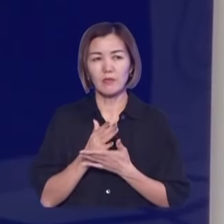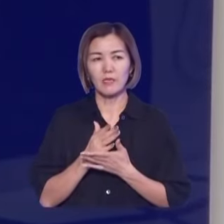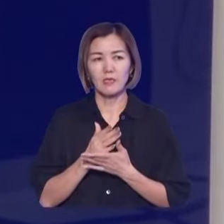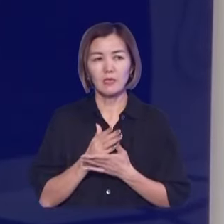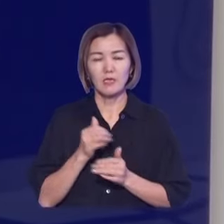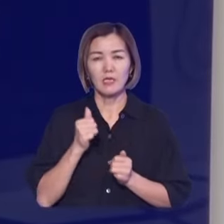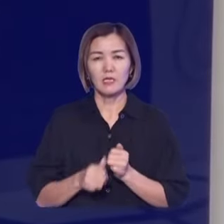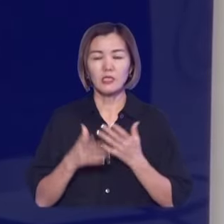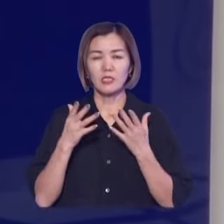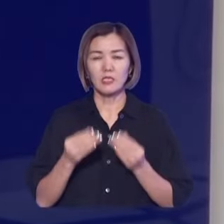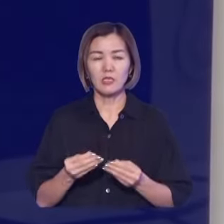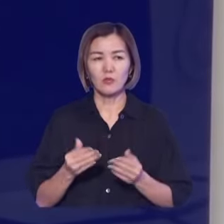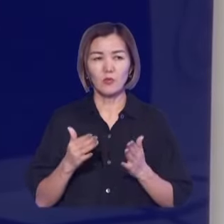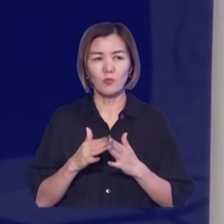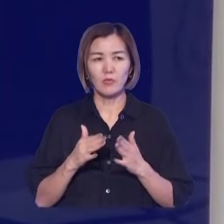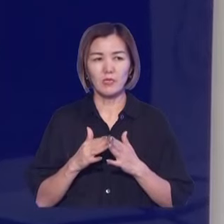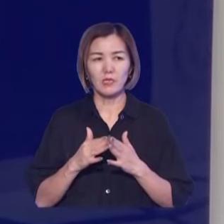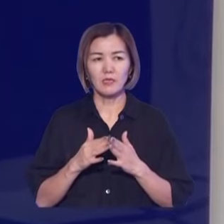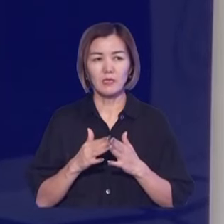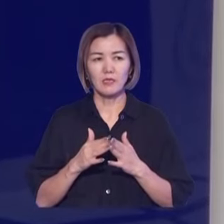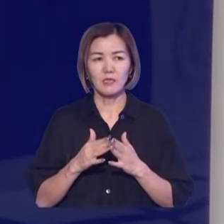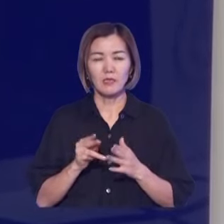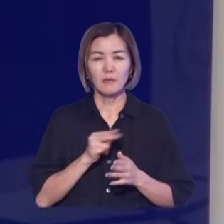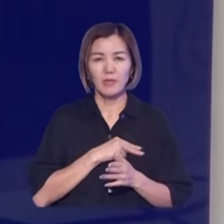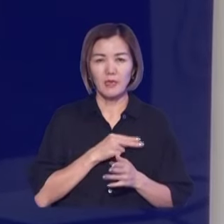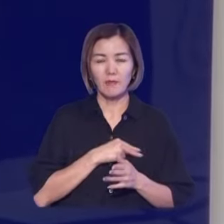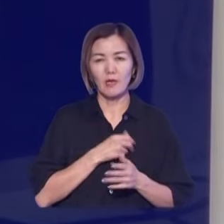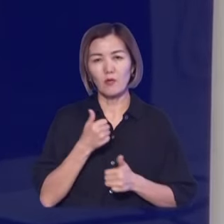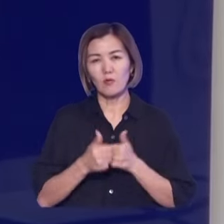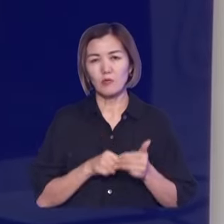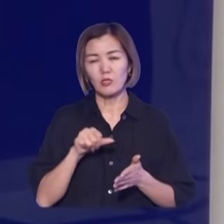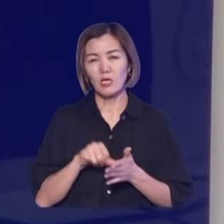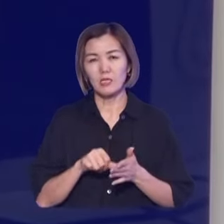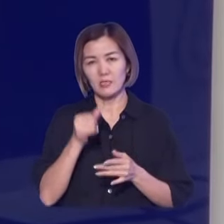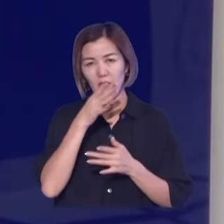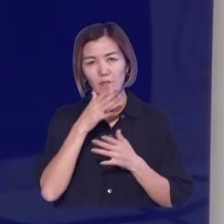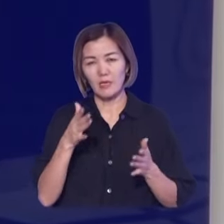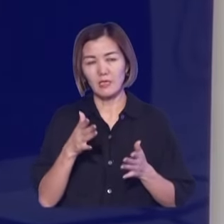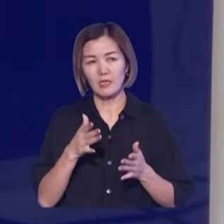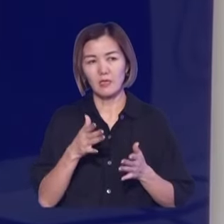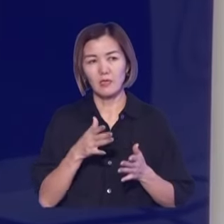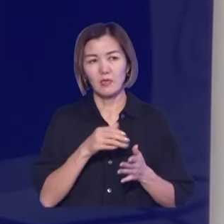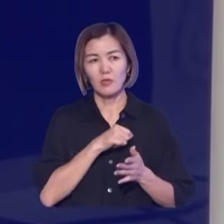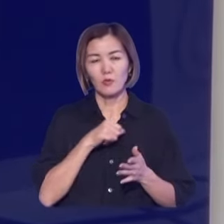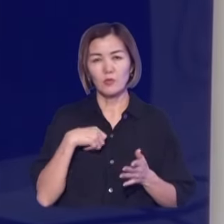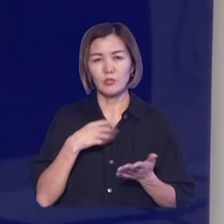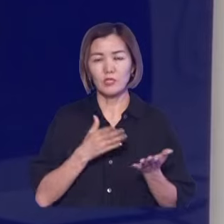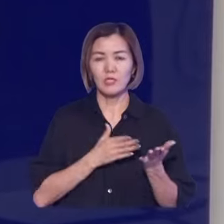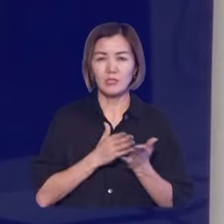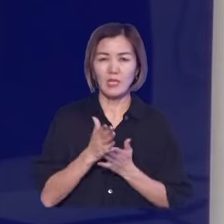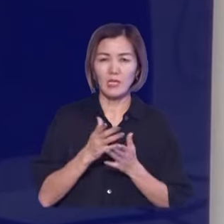себебі күнделікті өмірде белгілі бір премиялар немесе конкурстарға қатысу мүмкіндігі болмайды, немесе өздерін саласына байланысты